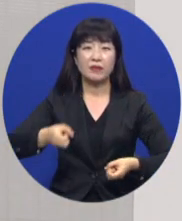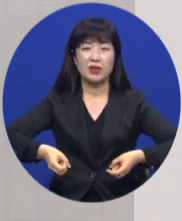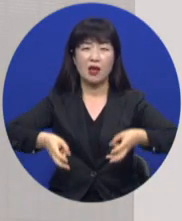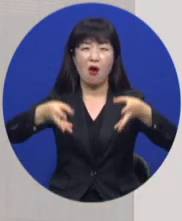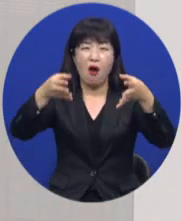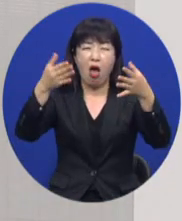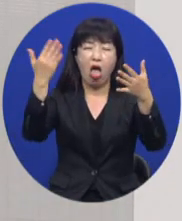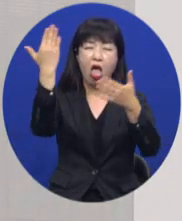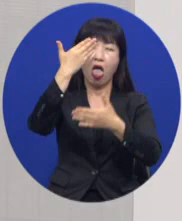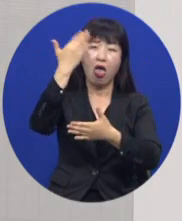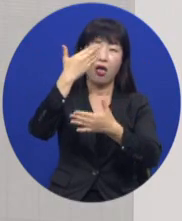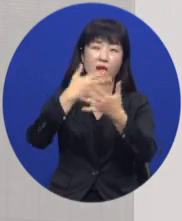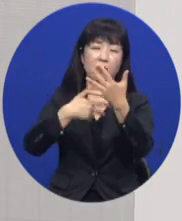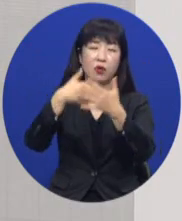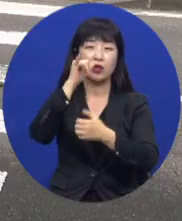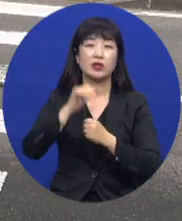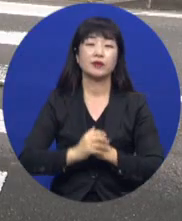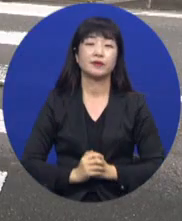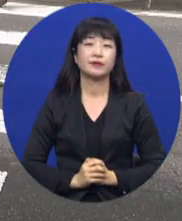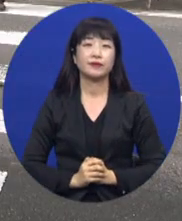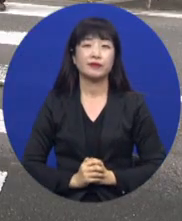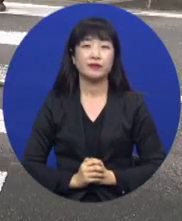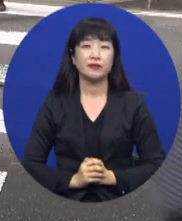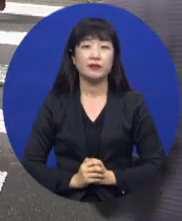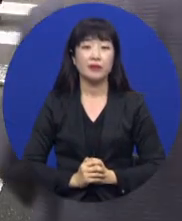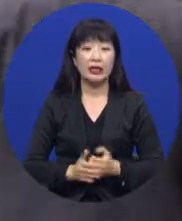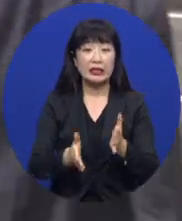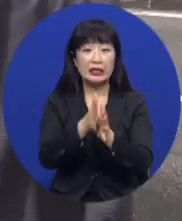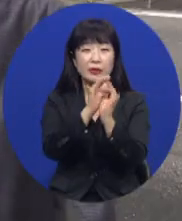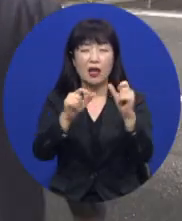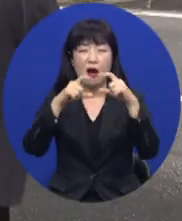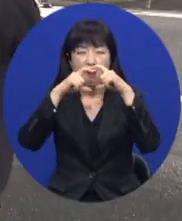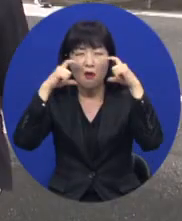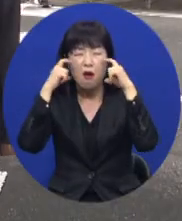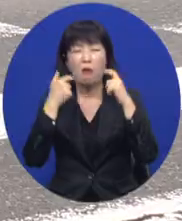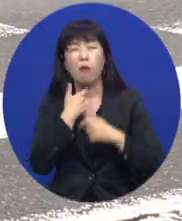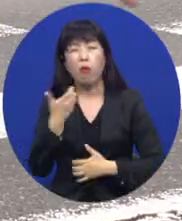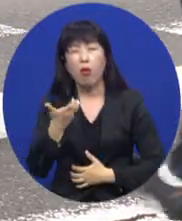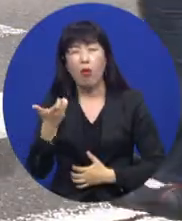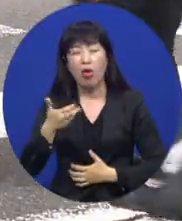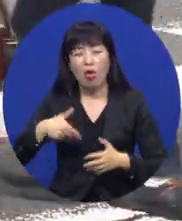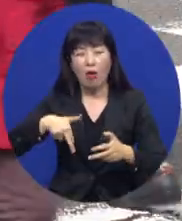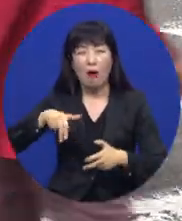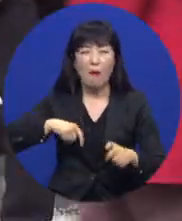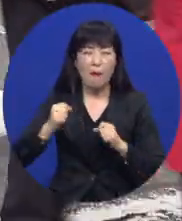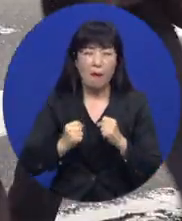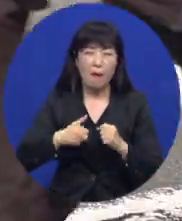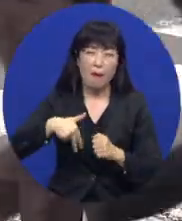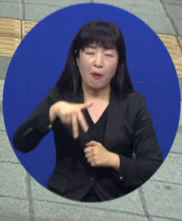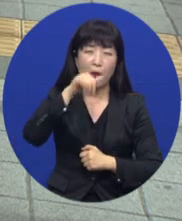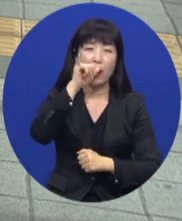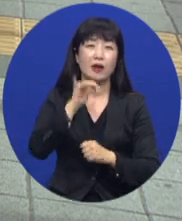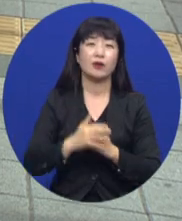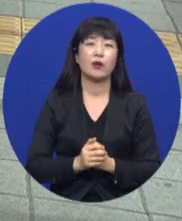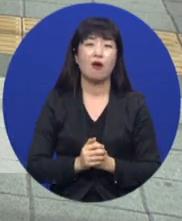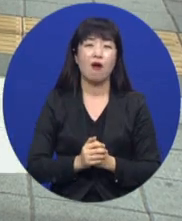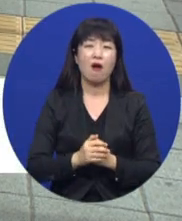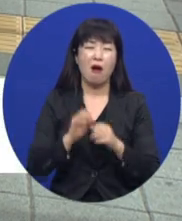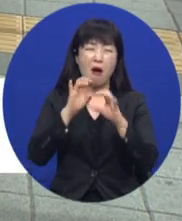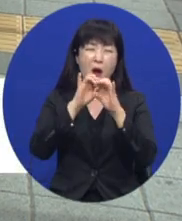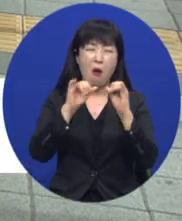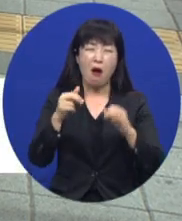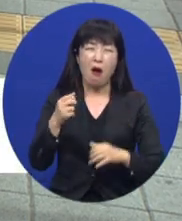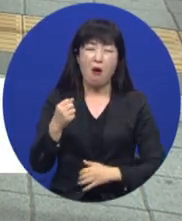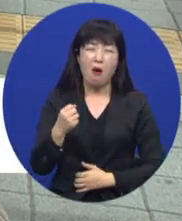어슴푸레 윤곽만 보입니다 시민들은 마스크를 써도 목이 아프다며 걸음을 재촉합니다 황사가 이렇게